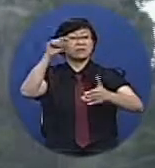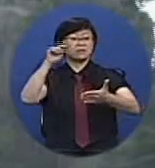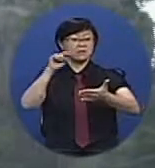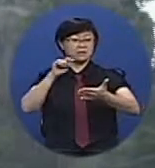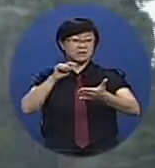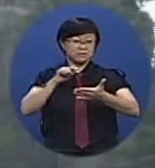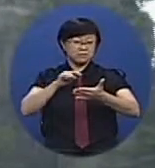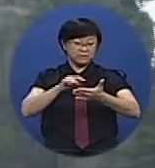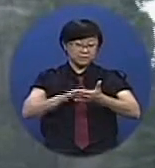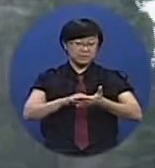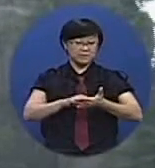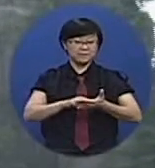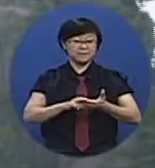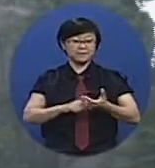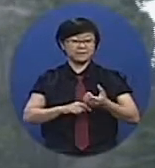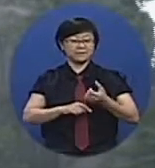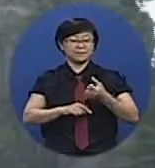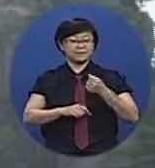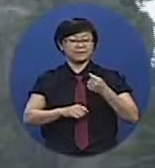나의